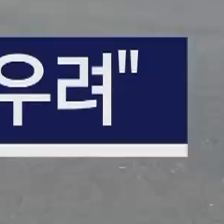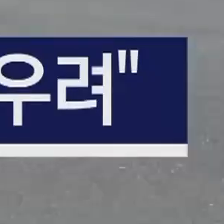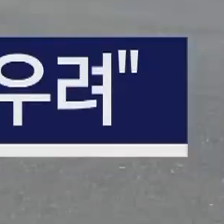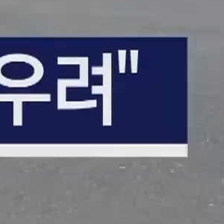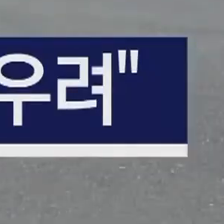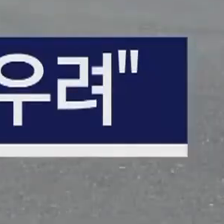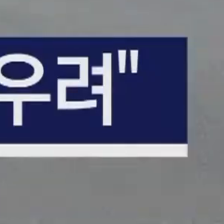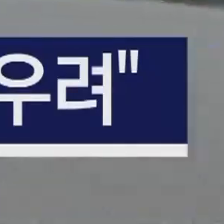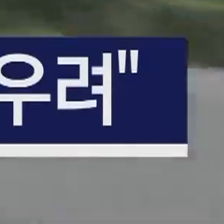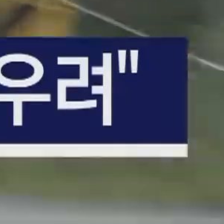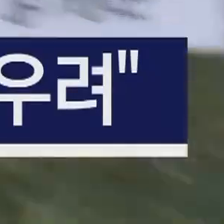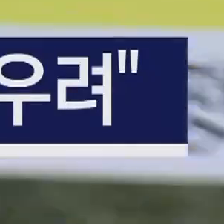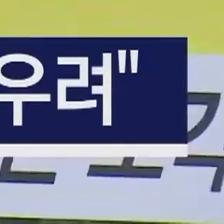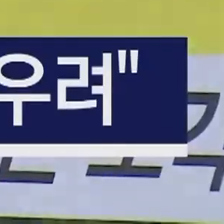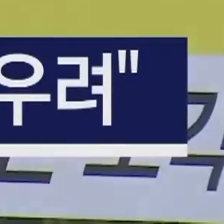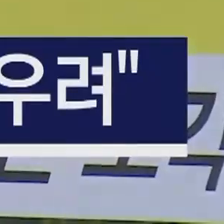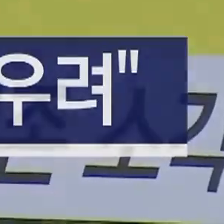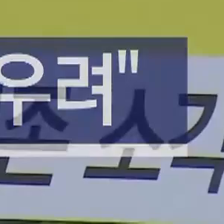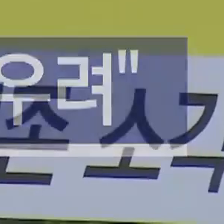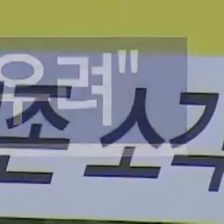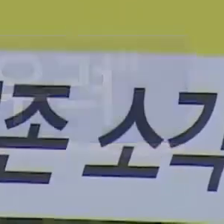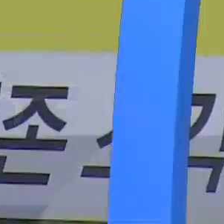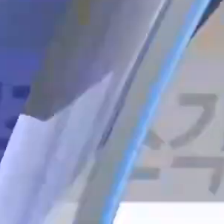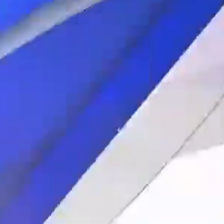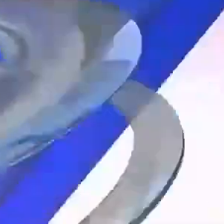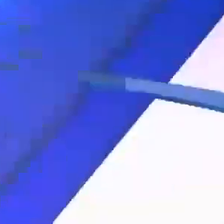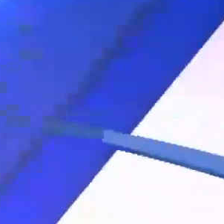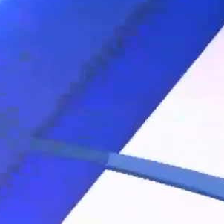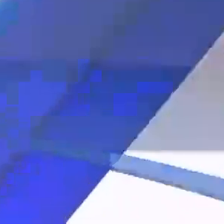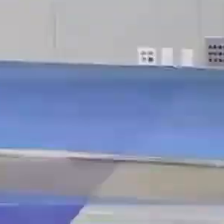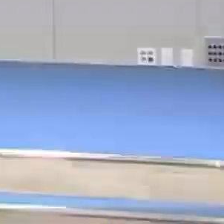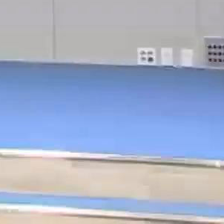주민들이 반대하면서 사업 추진에 차질이 우려됩니다.